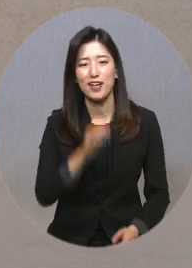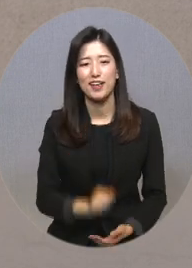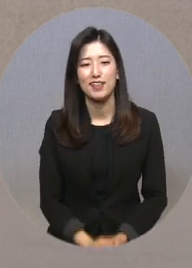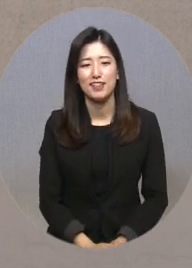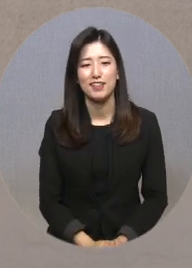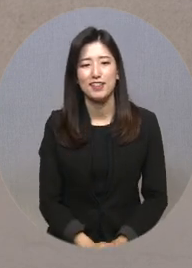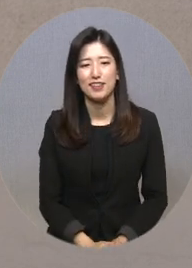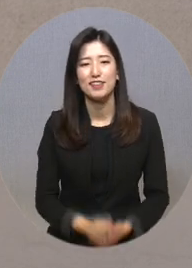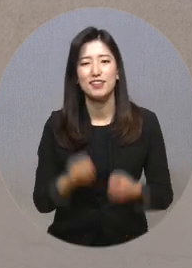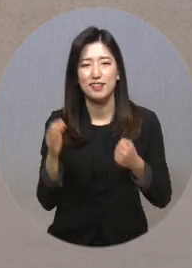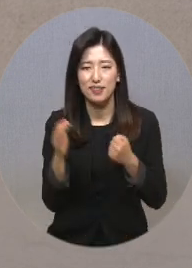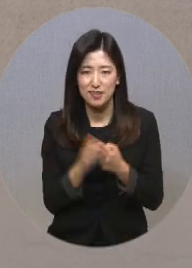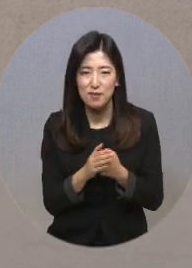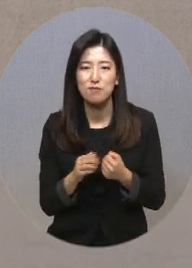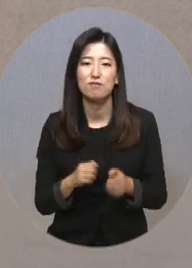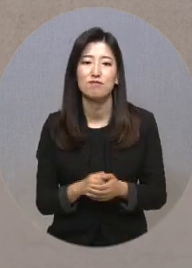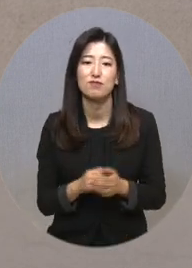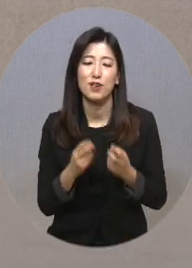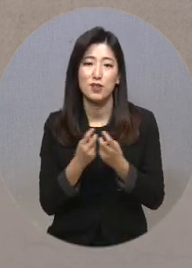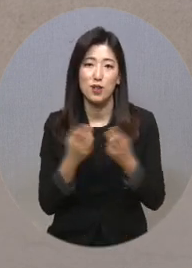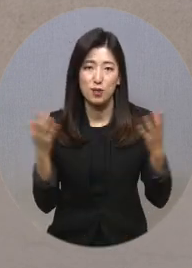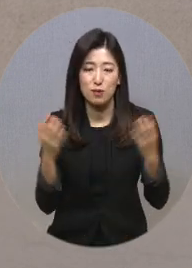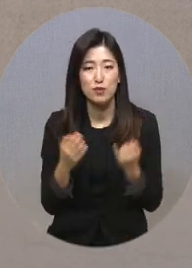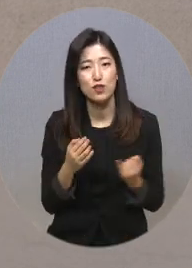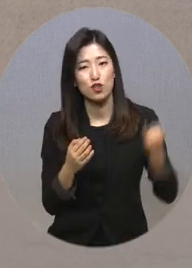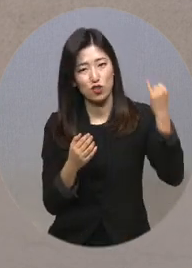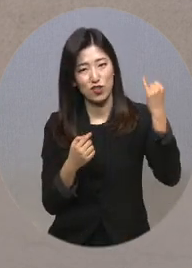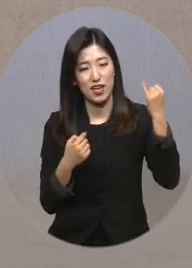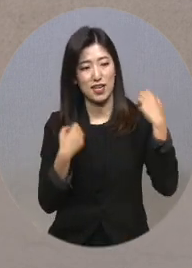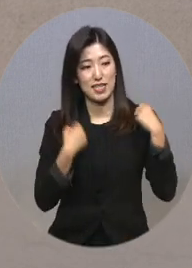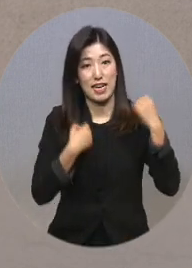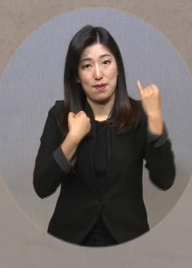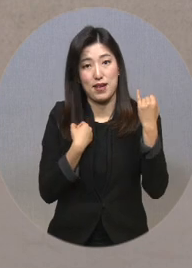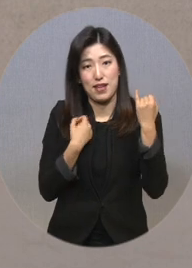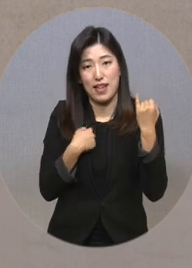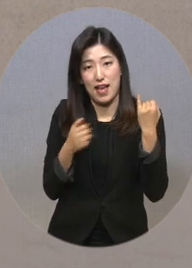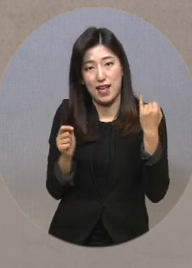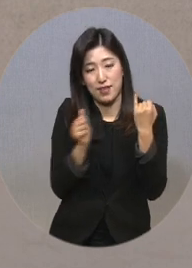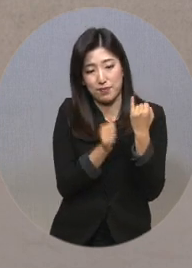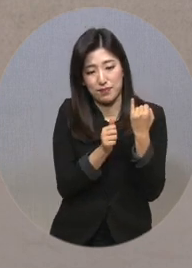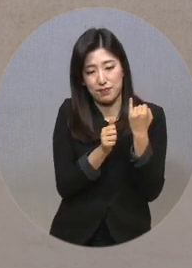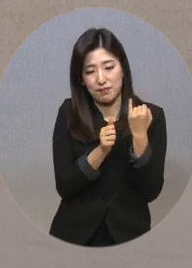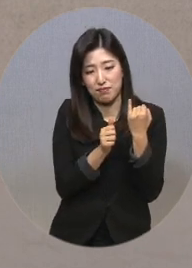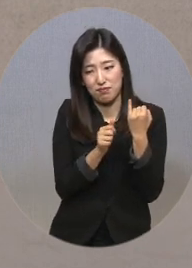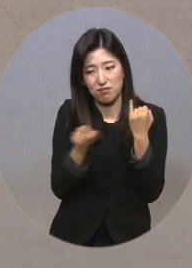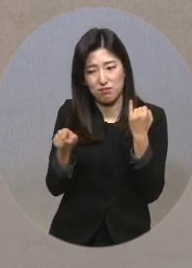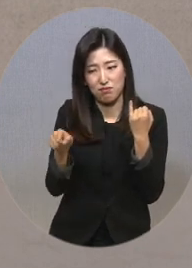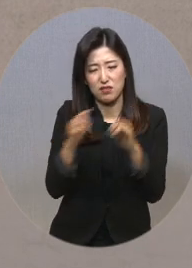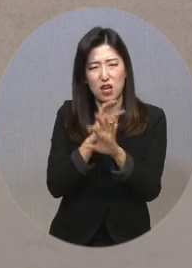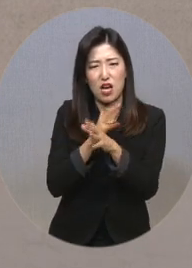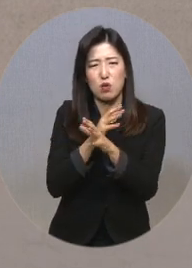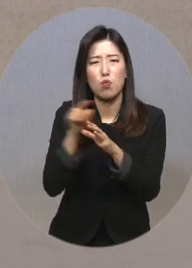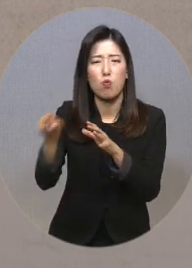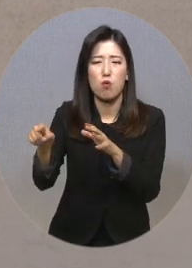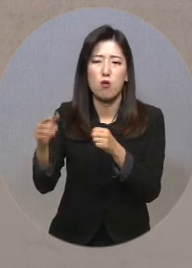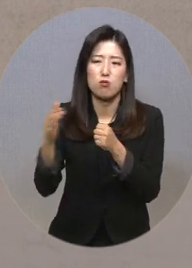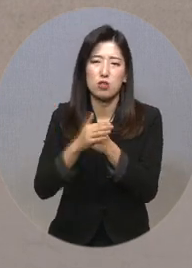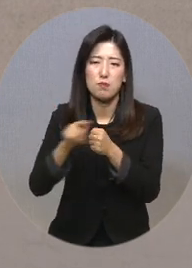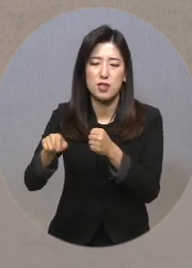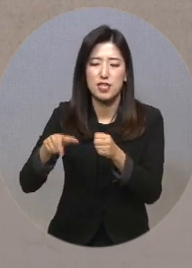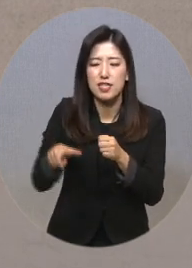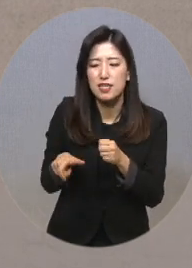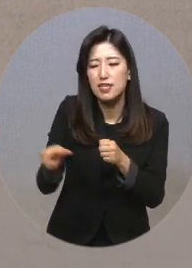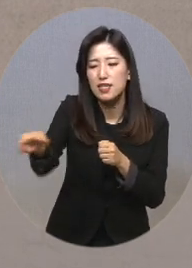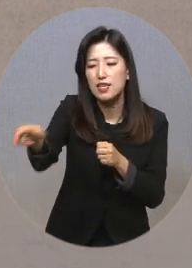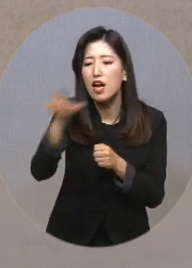그 한참이나 둘러서 뒷길로 돌아서 다녔습니다. 그래서 그런지 누나는